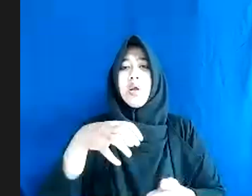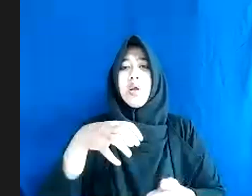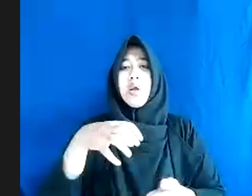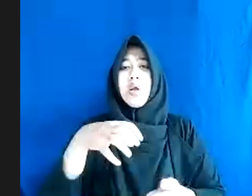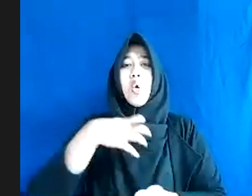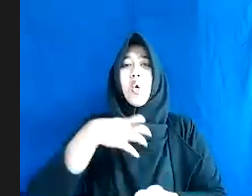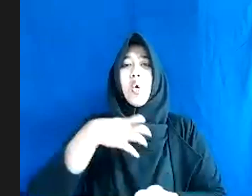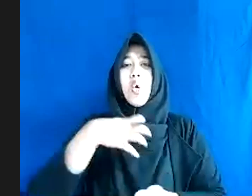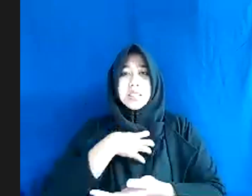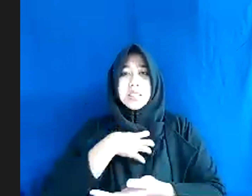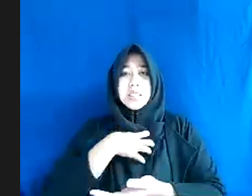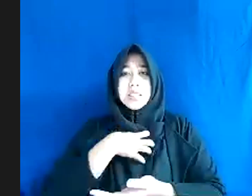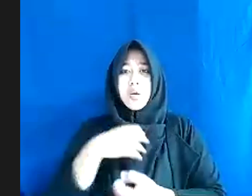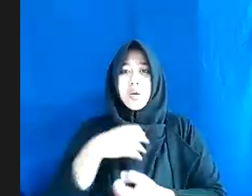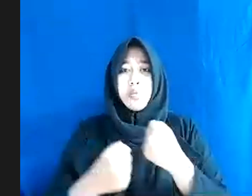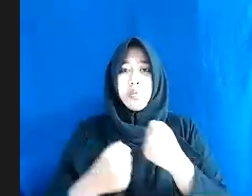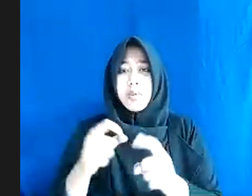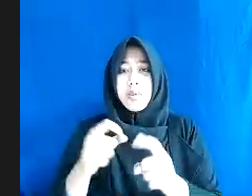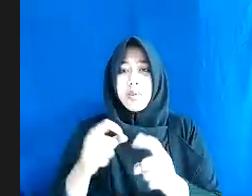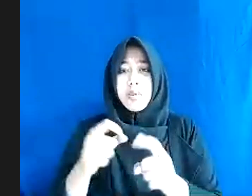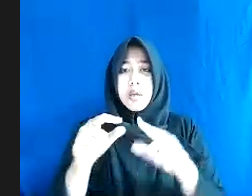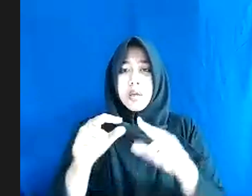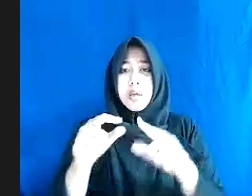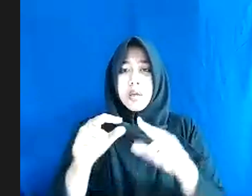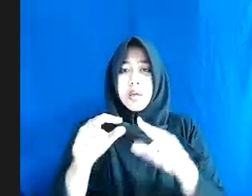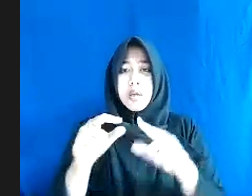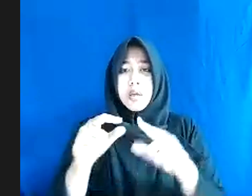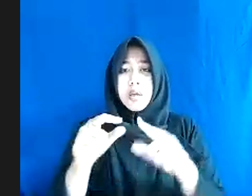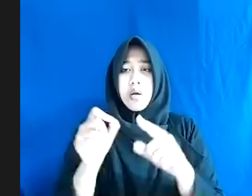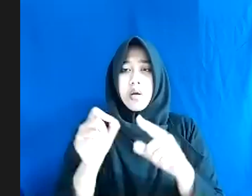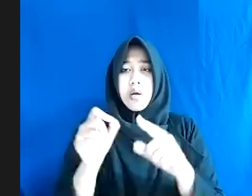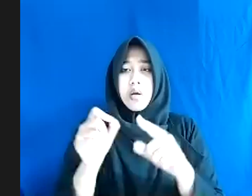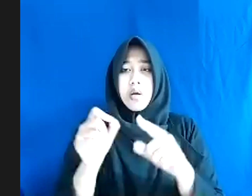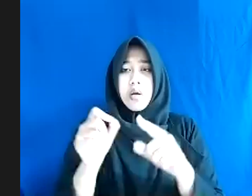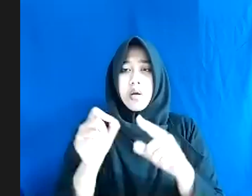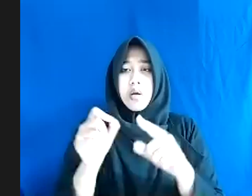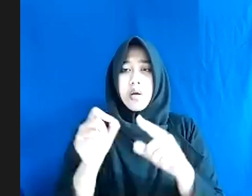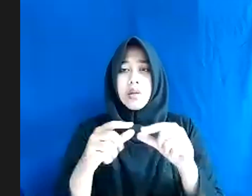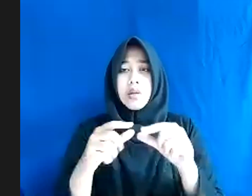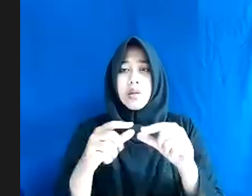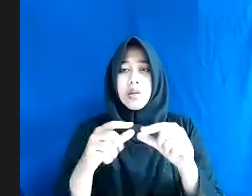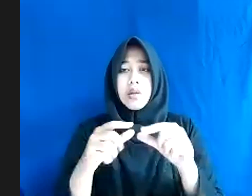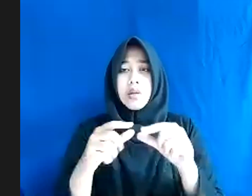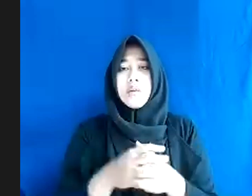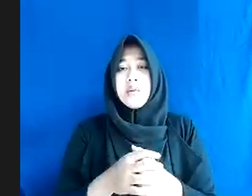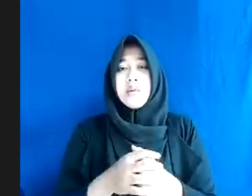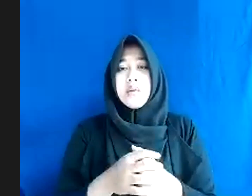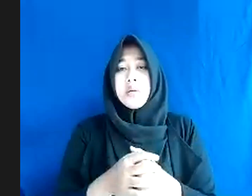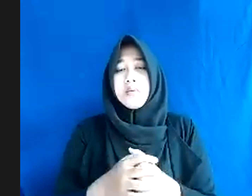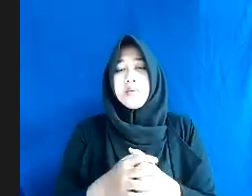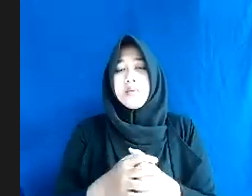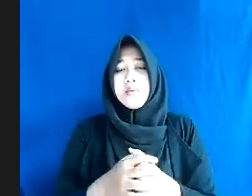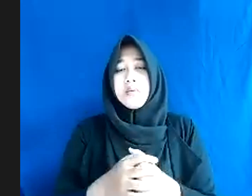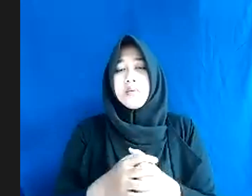upaya untuk berdaulat secara pangan itu kemudian tidak mampu kita lakukan. Demikian juga soal distribusi, soal ketersediaan. Nah,